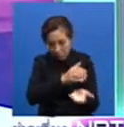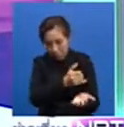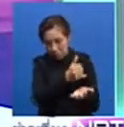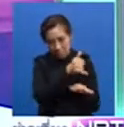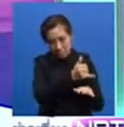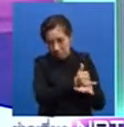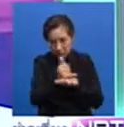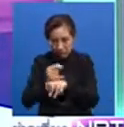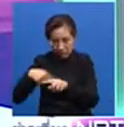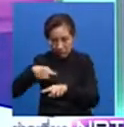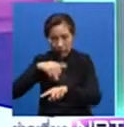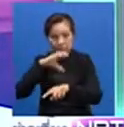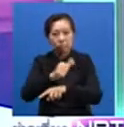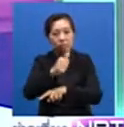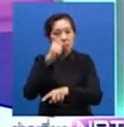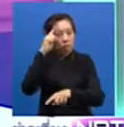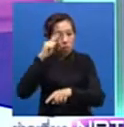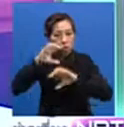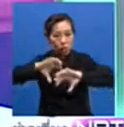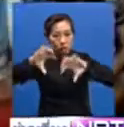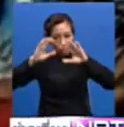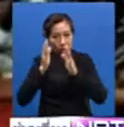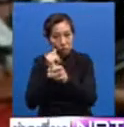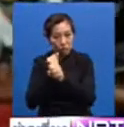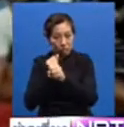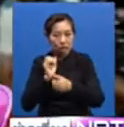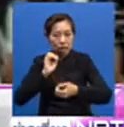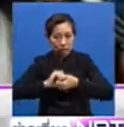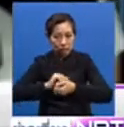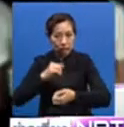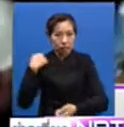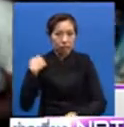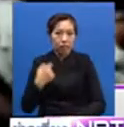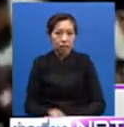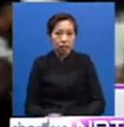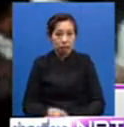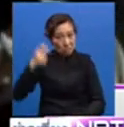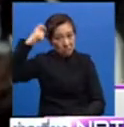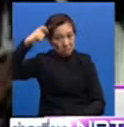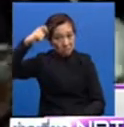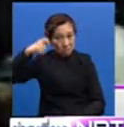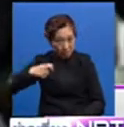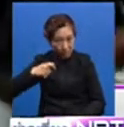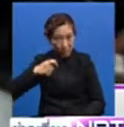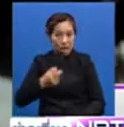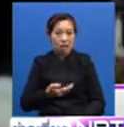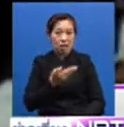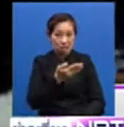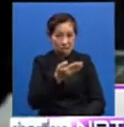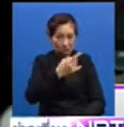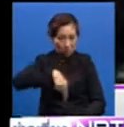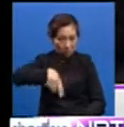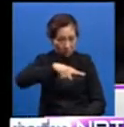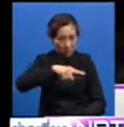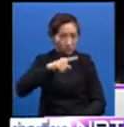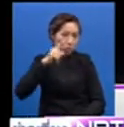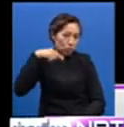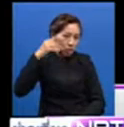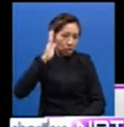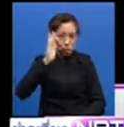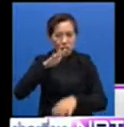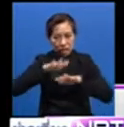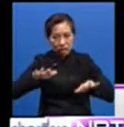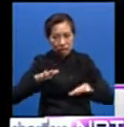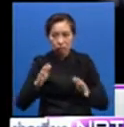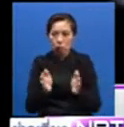จะได้เงินการสืบสวนต่อไปค่ะผู้เฒ่าเรียนมาซึ่งมีทั้งชายหญิงและเด็กรวม 14คน